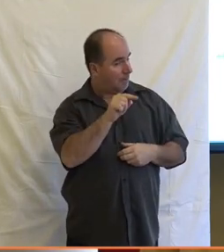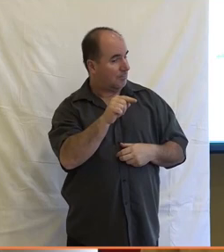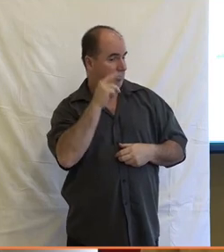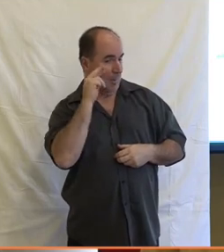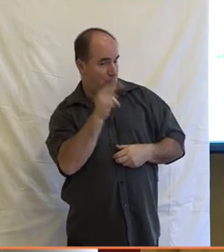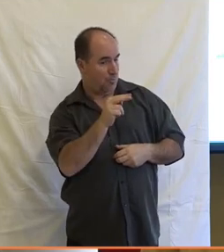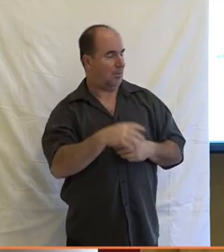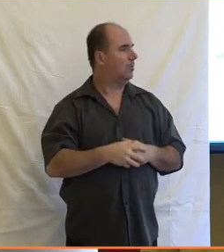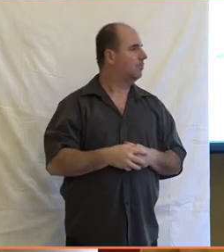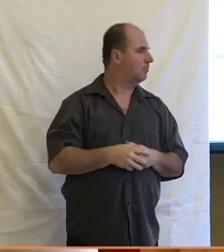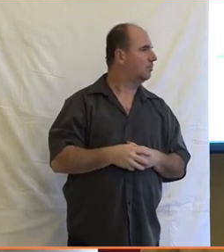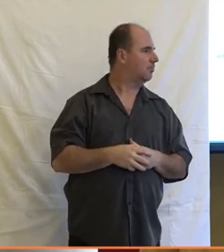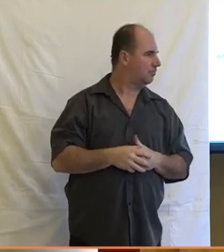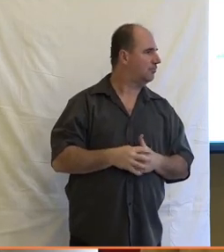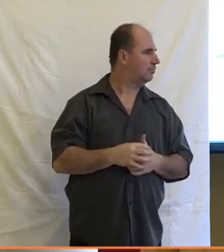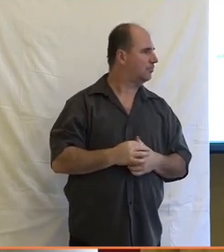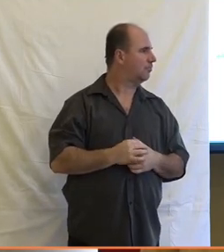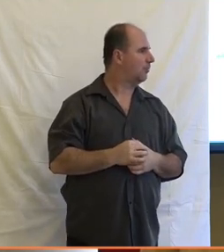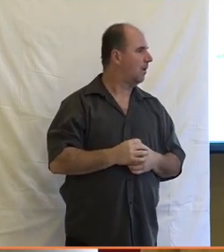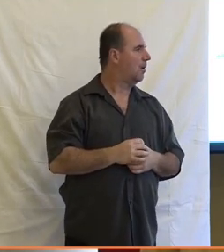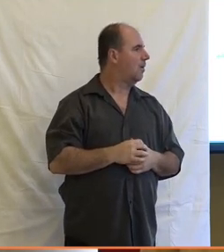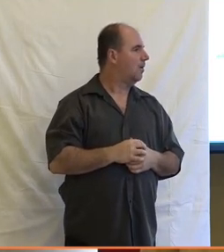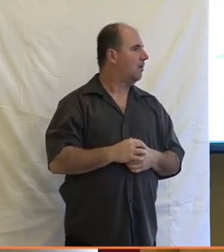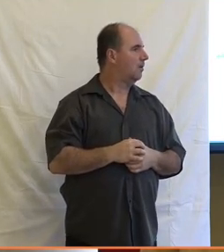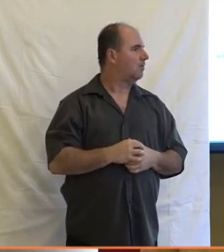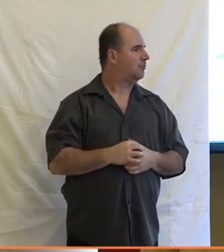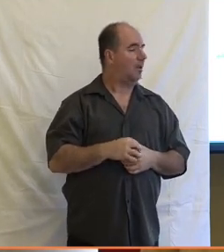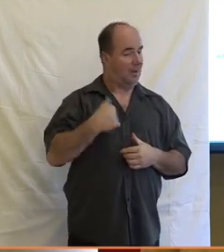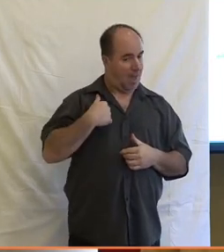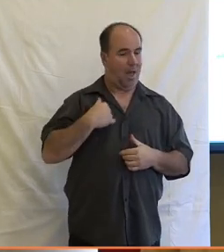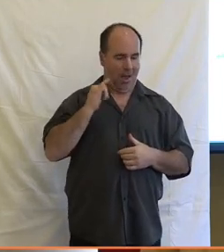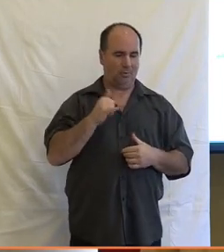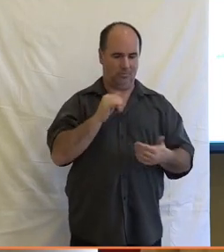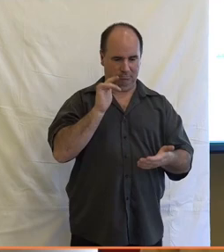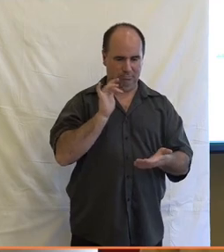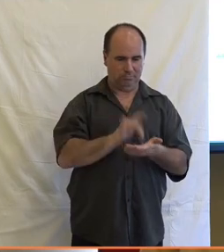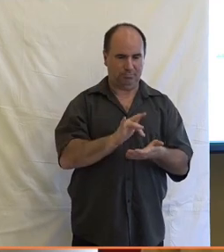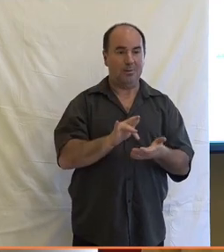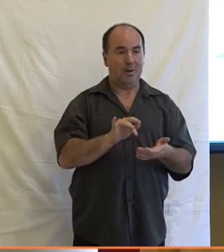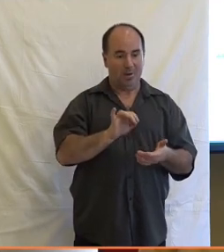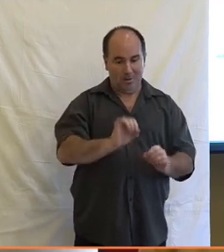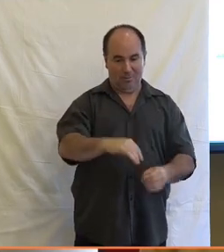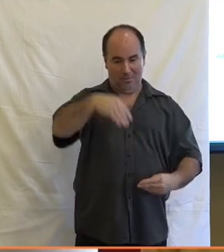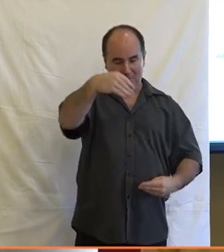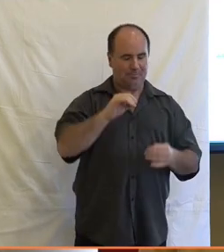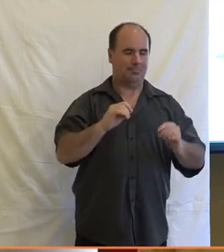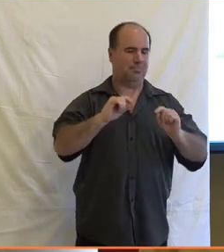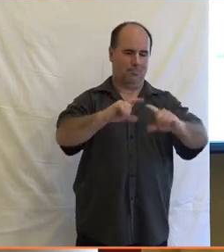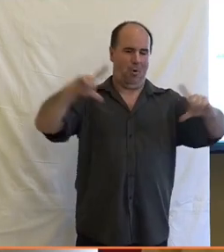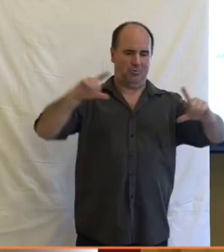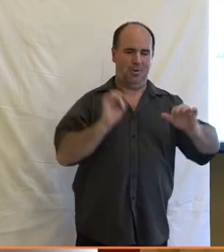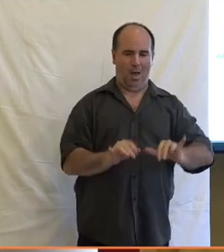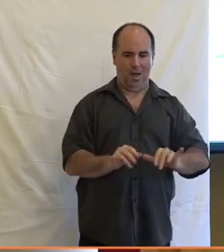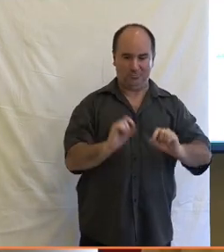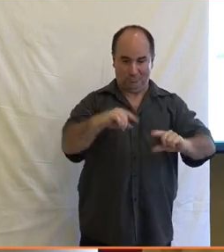musíme sledovat, protože jinak bys netrefil, že jo? To je logický. Takže jsem v tu chvilku sledován, ale ta data nejdou nikam jinam, než tam, kde je